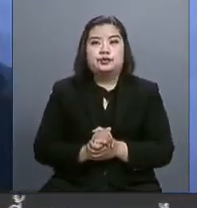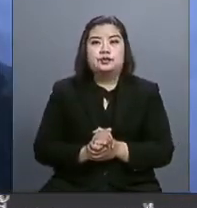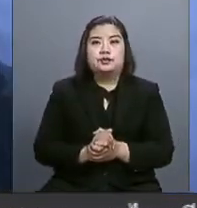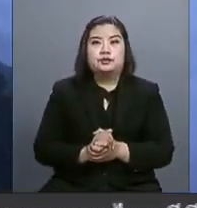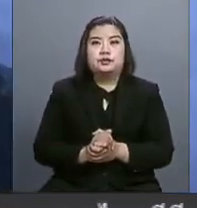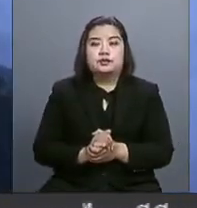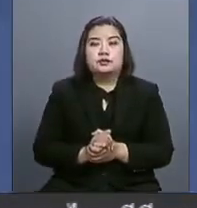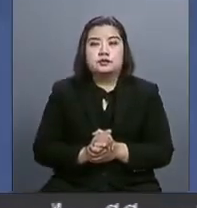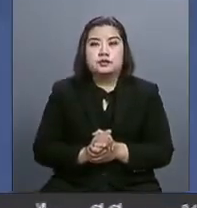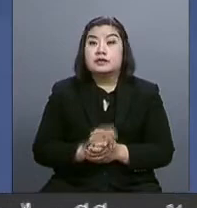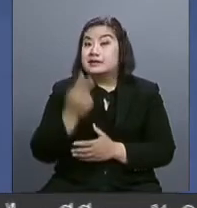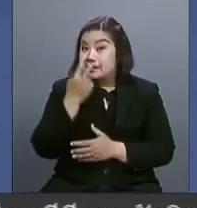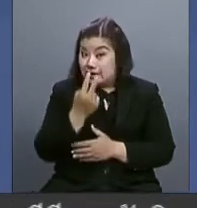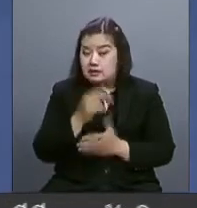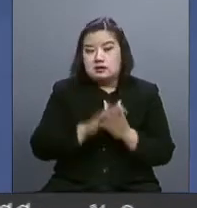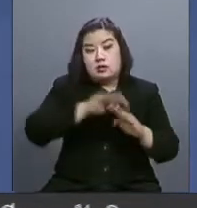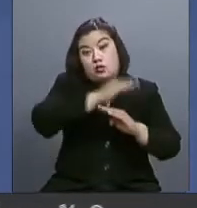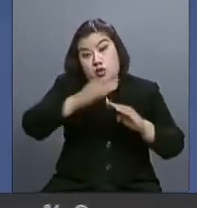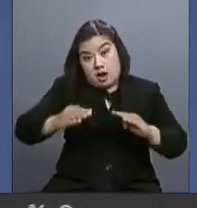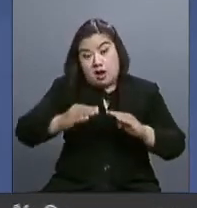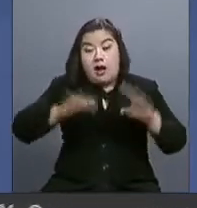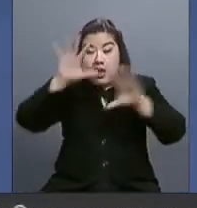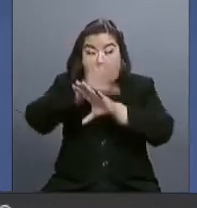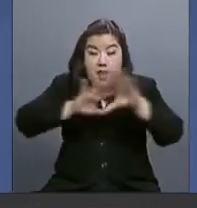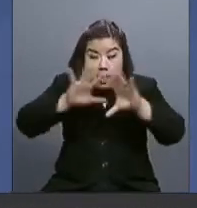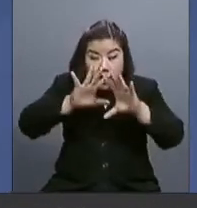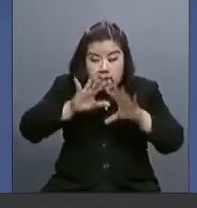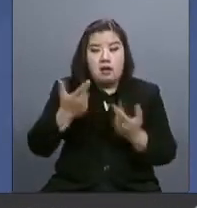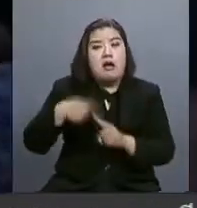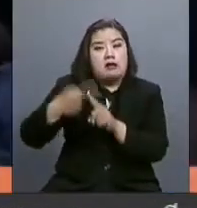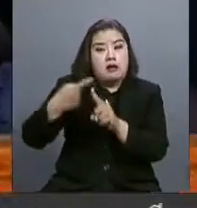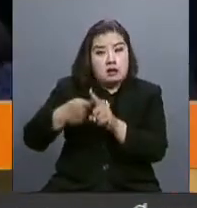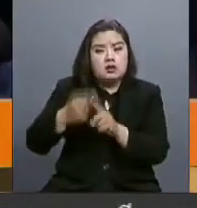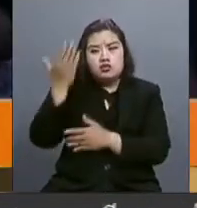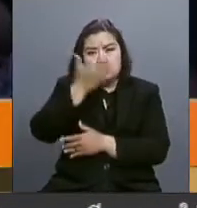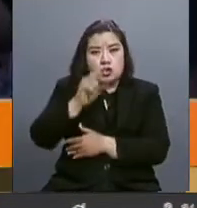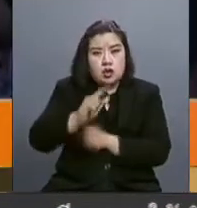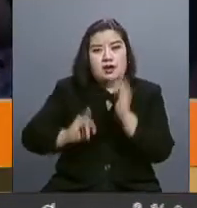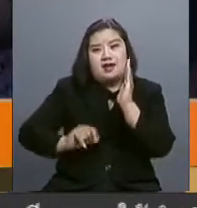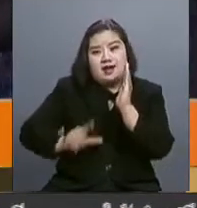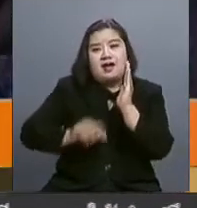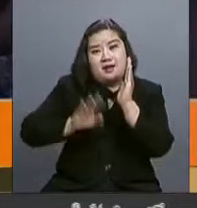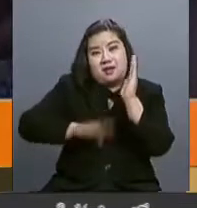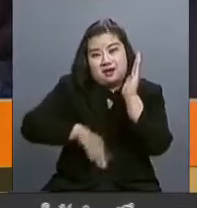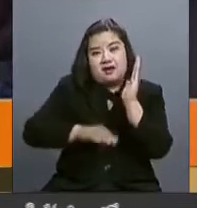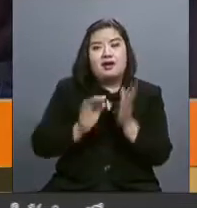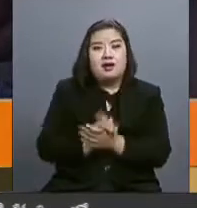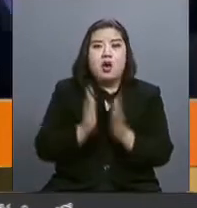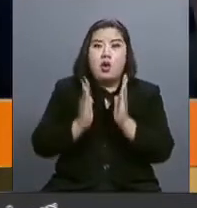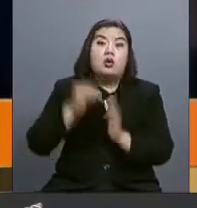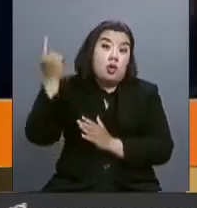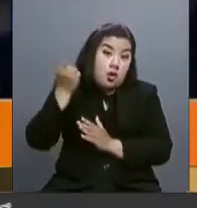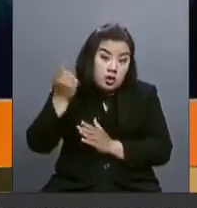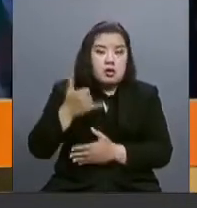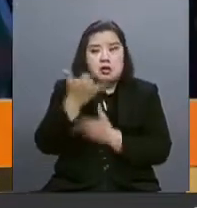จุดเด่นของทะเลหมอกสี่ฤดูตำบลไอเยเวงอำเภอเบตงจังหวัดยะลาที่เปิดต้อนรับนักท่องเที่ยวทั้งไทยและต่